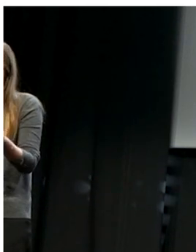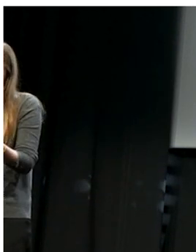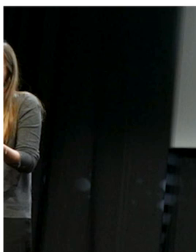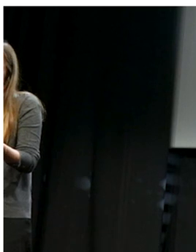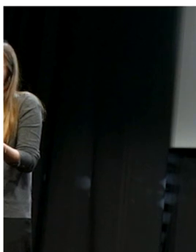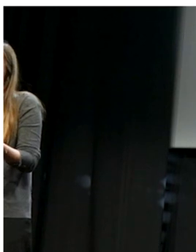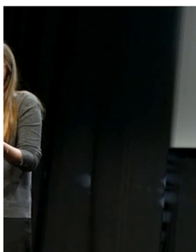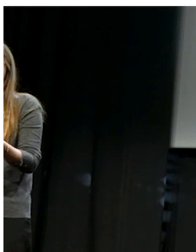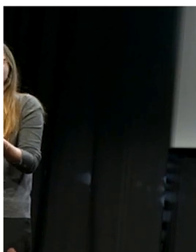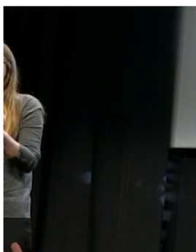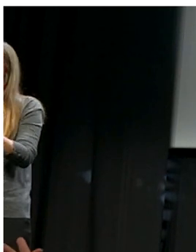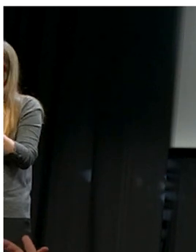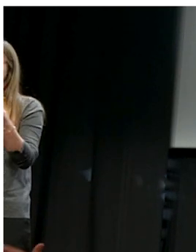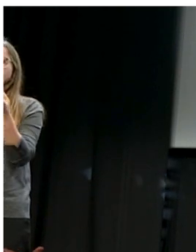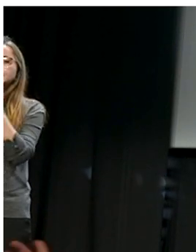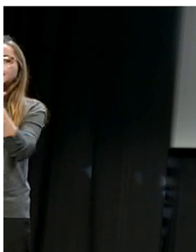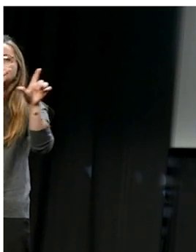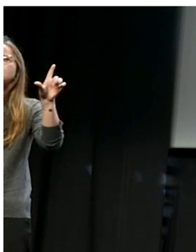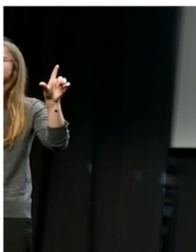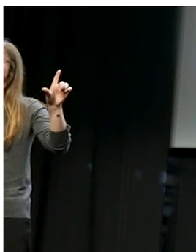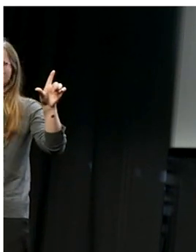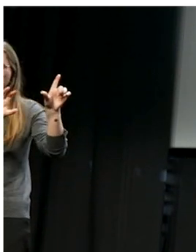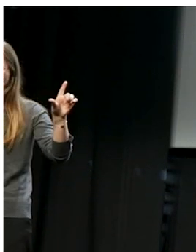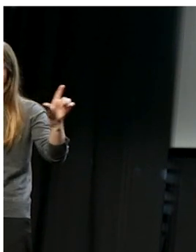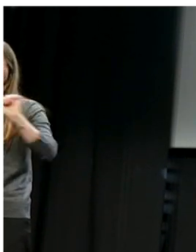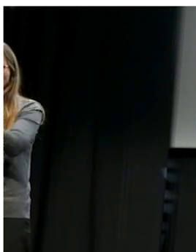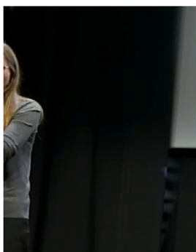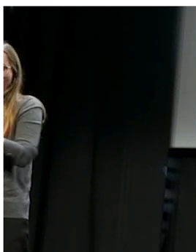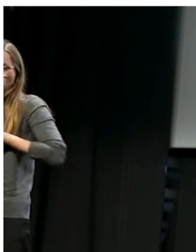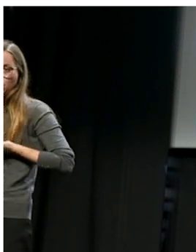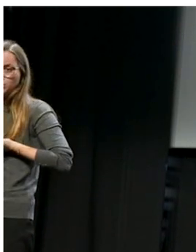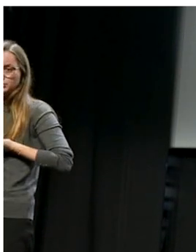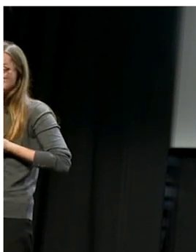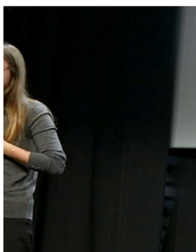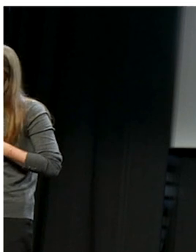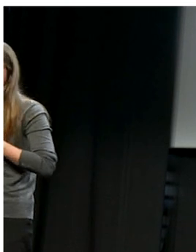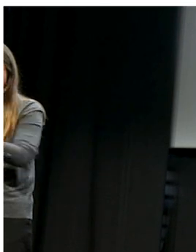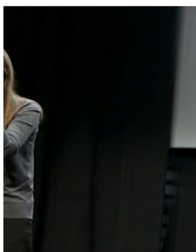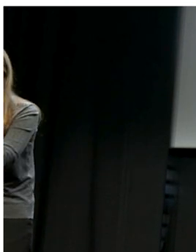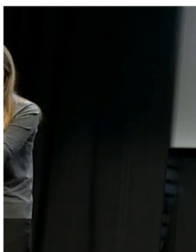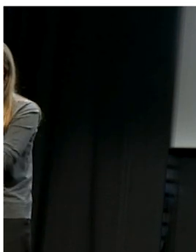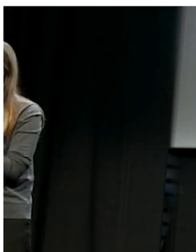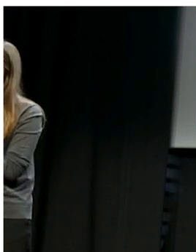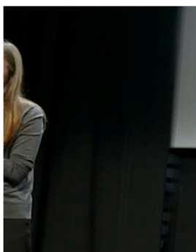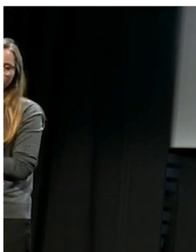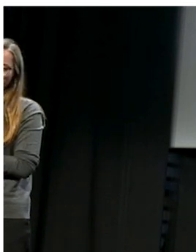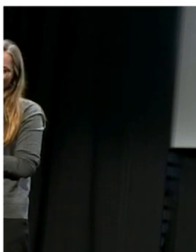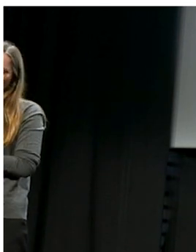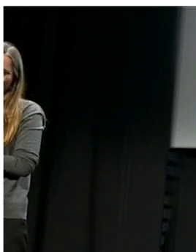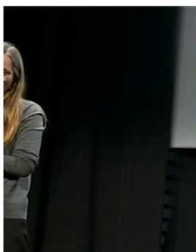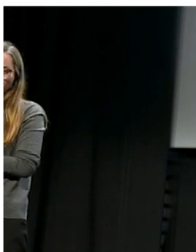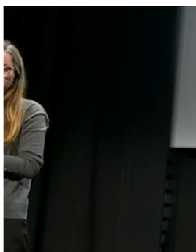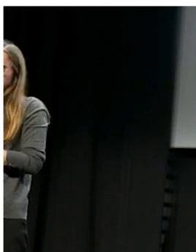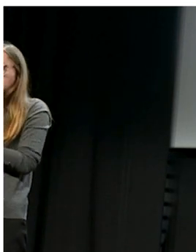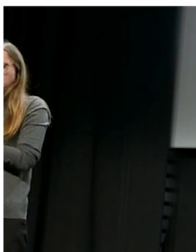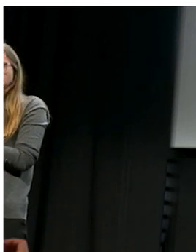du storyboarding et ne sont que des forces de proposition. En aucun cas, pour l'instant, on arrive à générer des